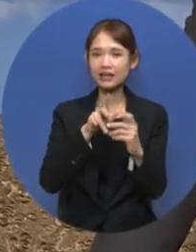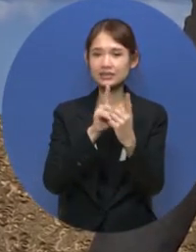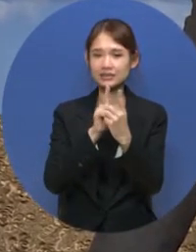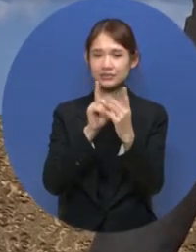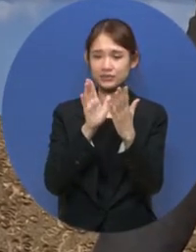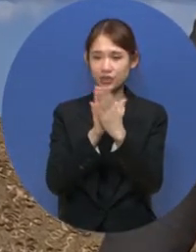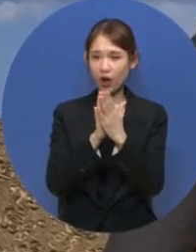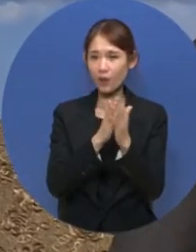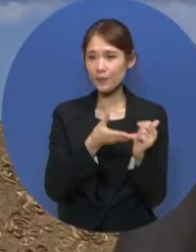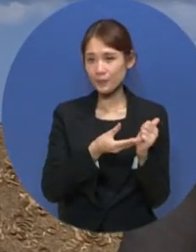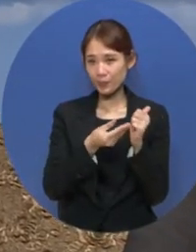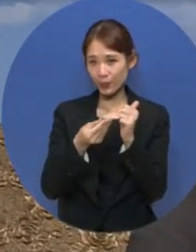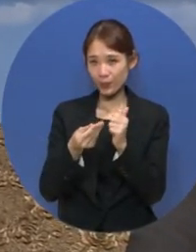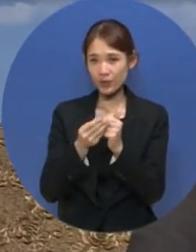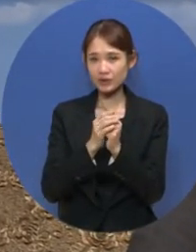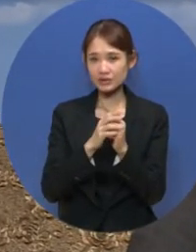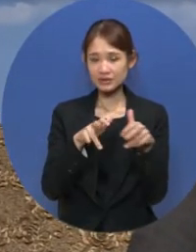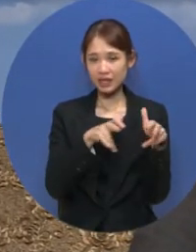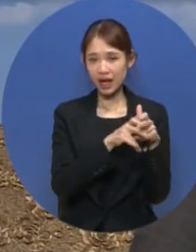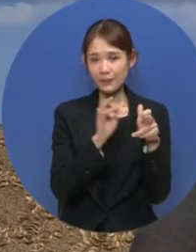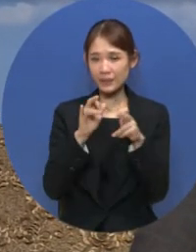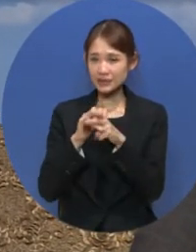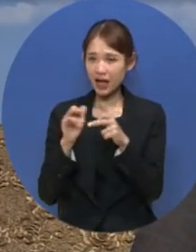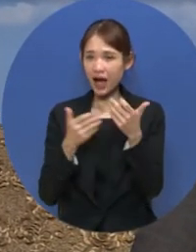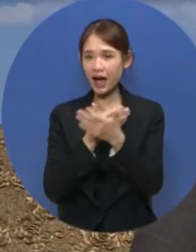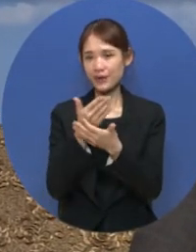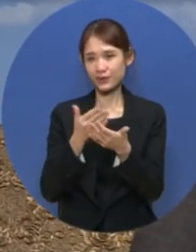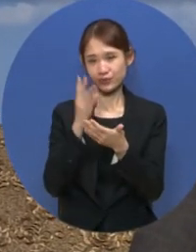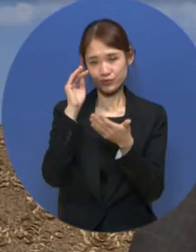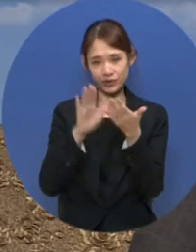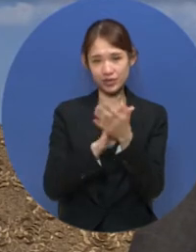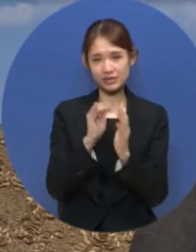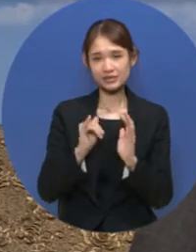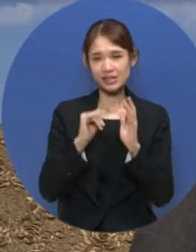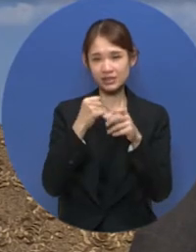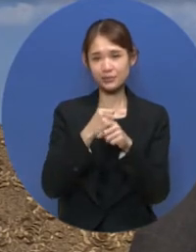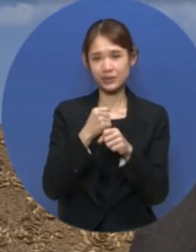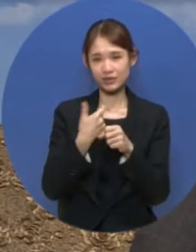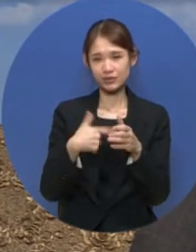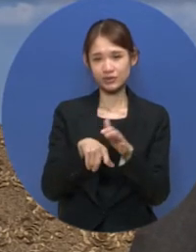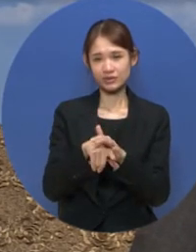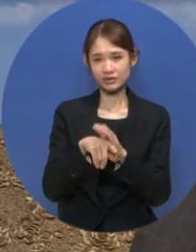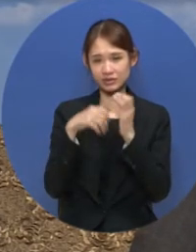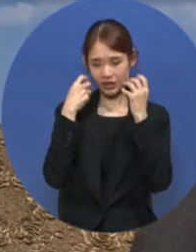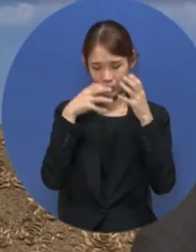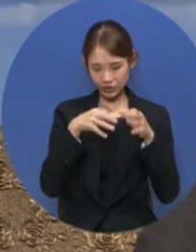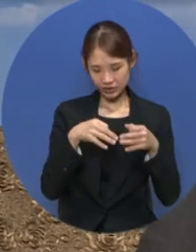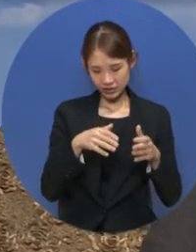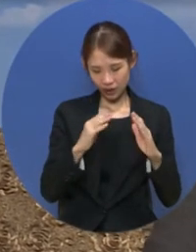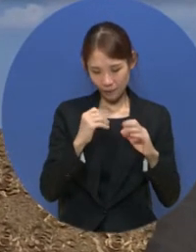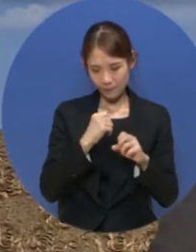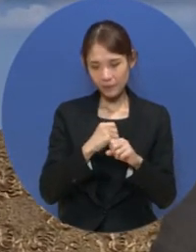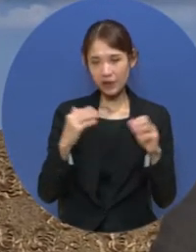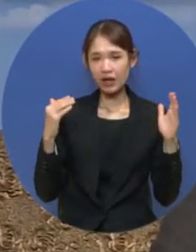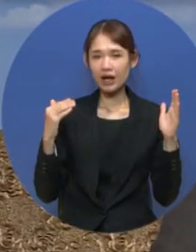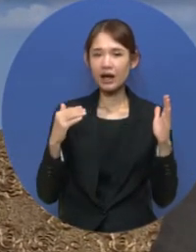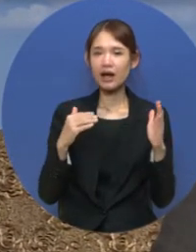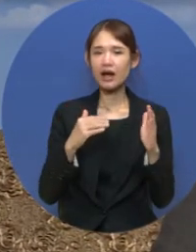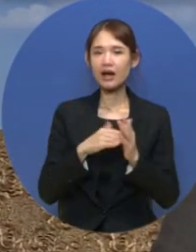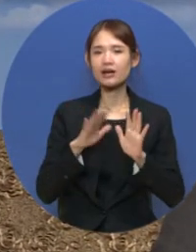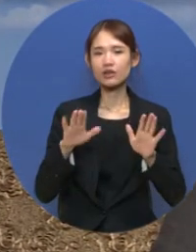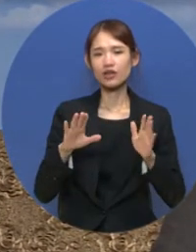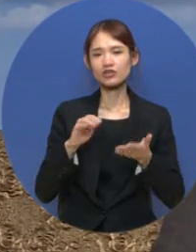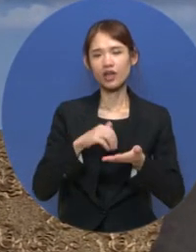직접 모여서 장애인과 비장애인이 함께 어울려 살아가는 세상을 만들기 위해서 이제 창단을 하게 되었고요.